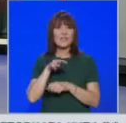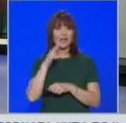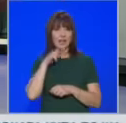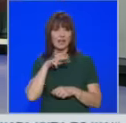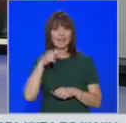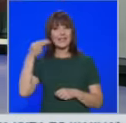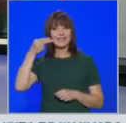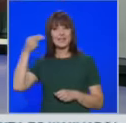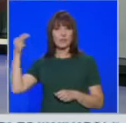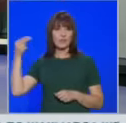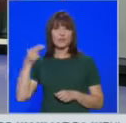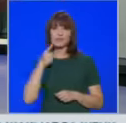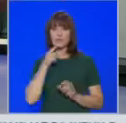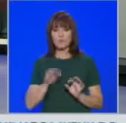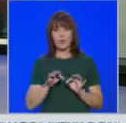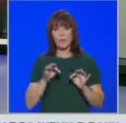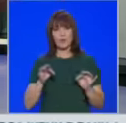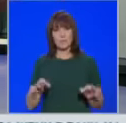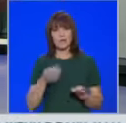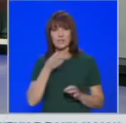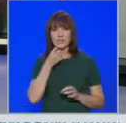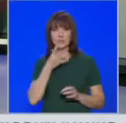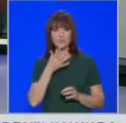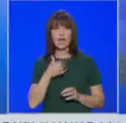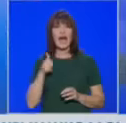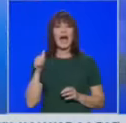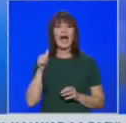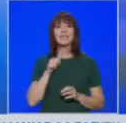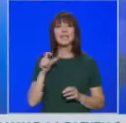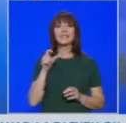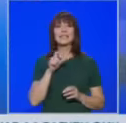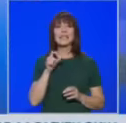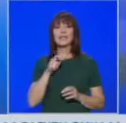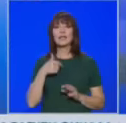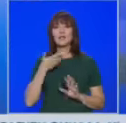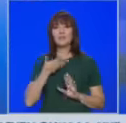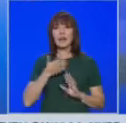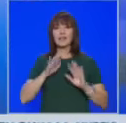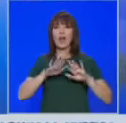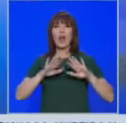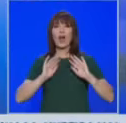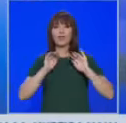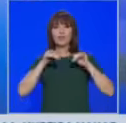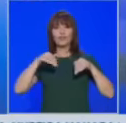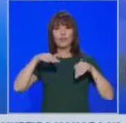и институциите бяха по-премерени относно случилото се. Айше Сели е пред двореца Царска Бистрица в